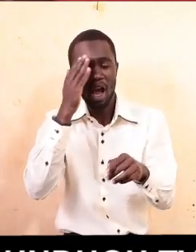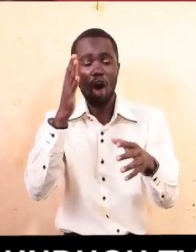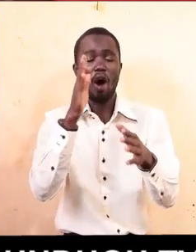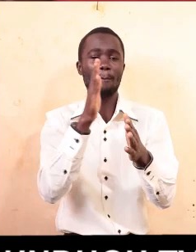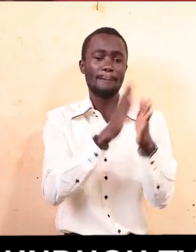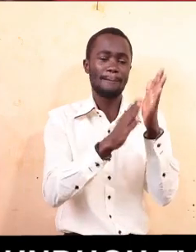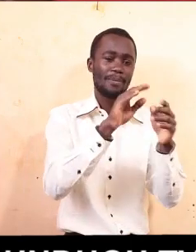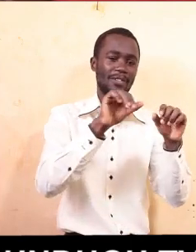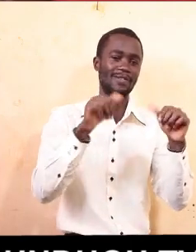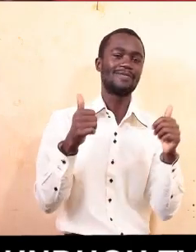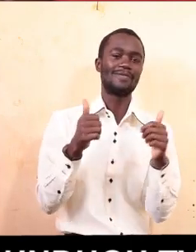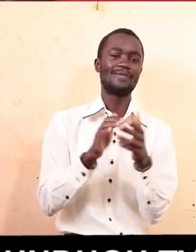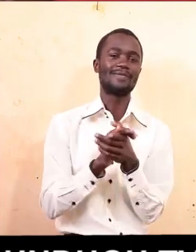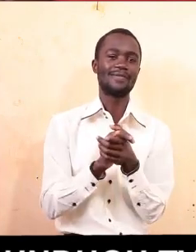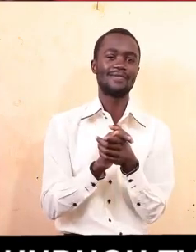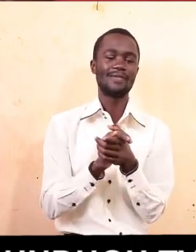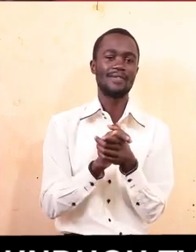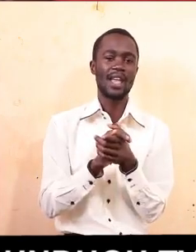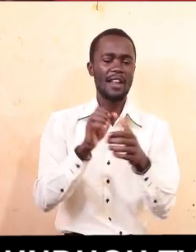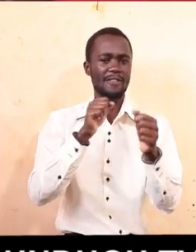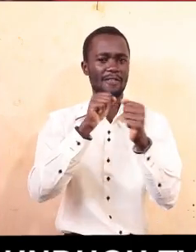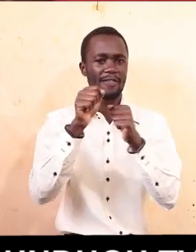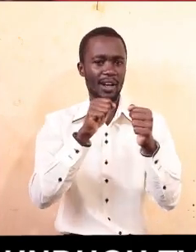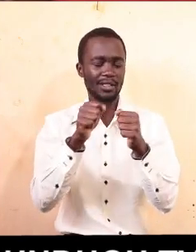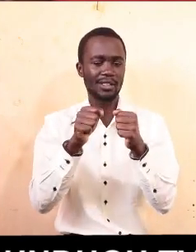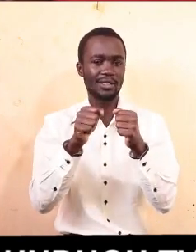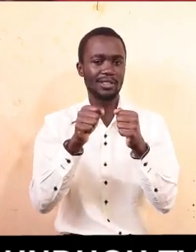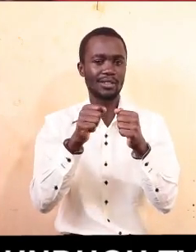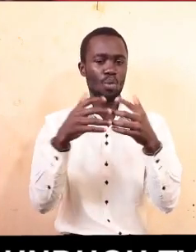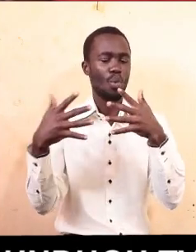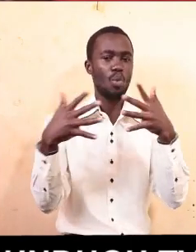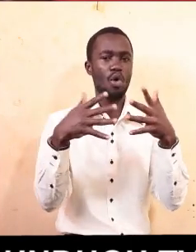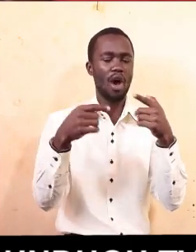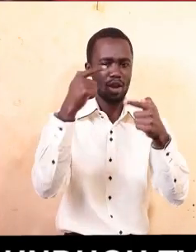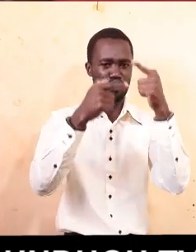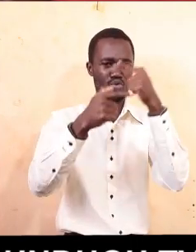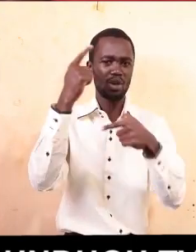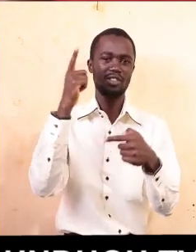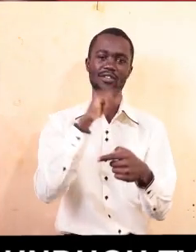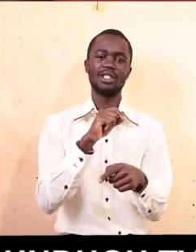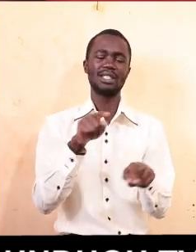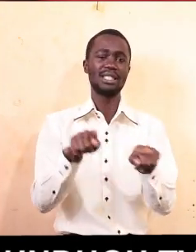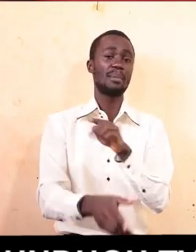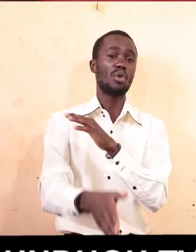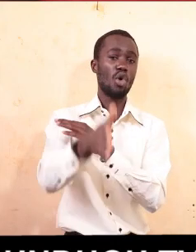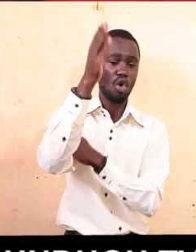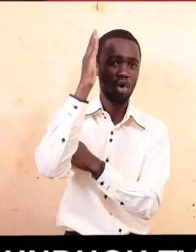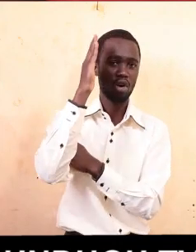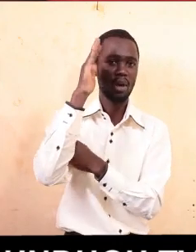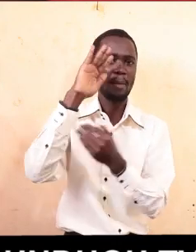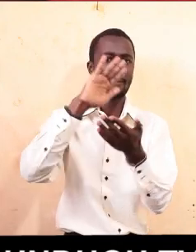dhaifu, na wakawapiga vita na wakawashinda. Bwana atakuwa kimbilio